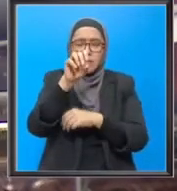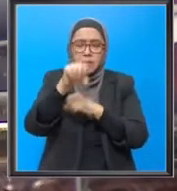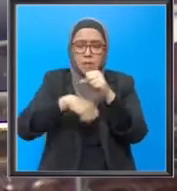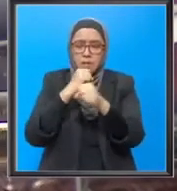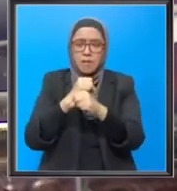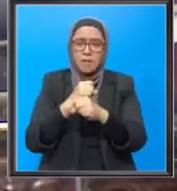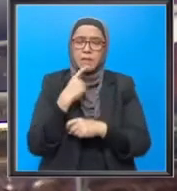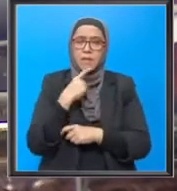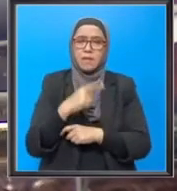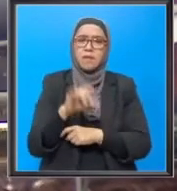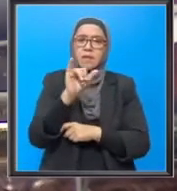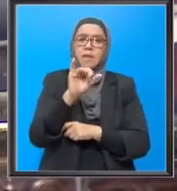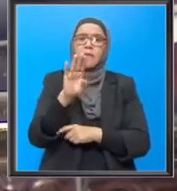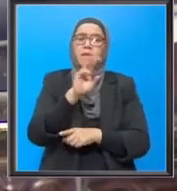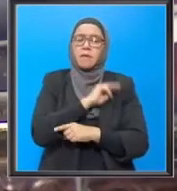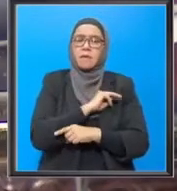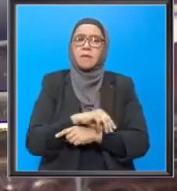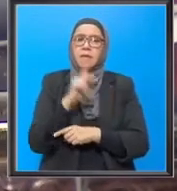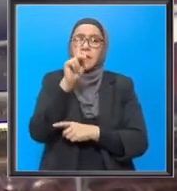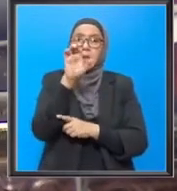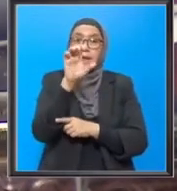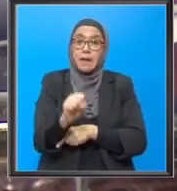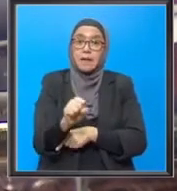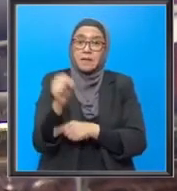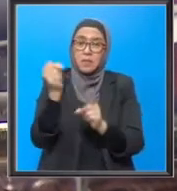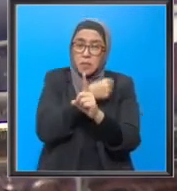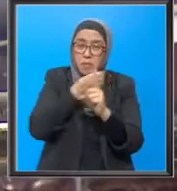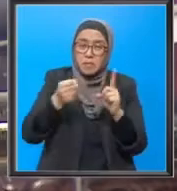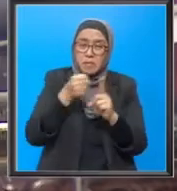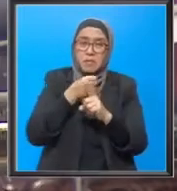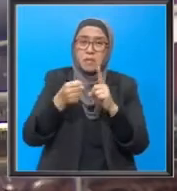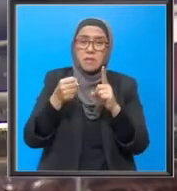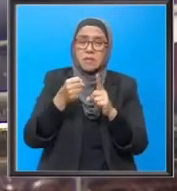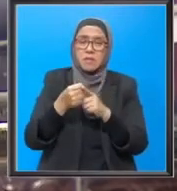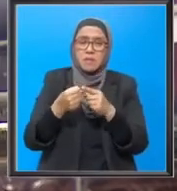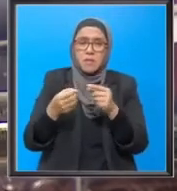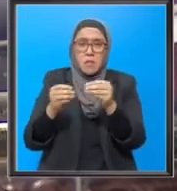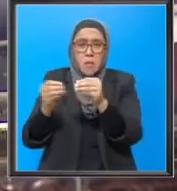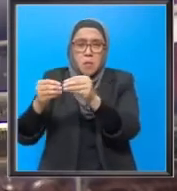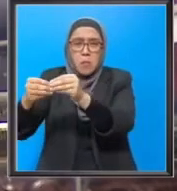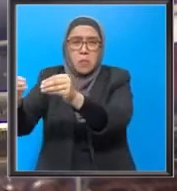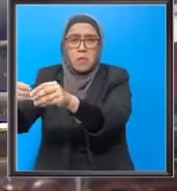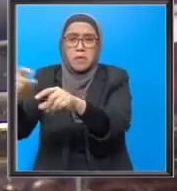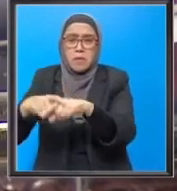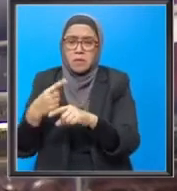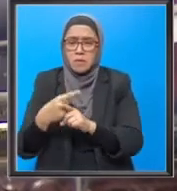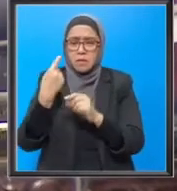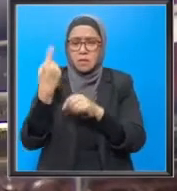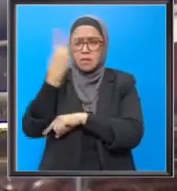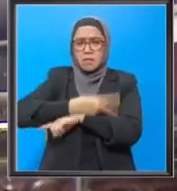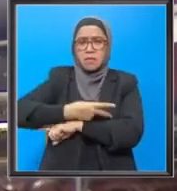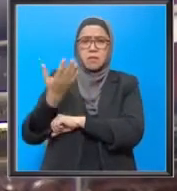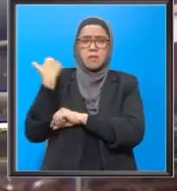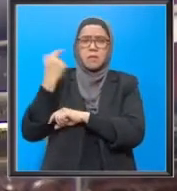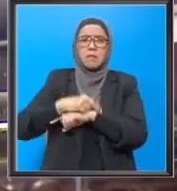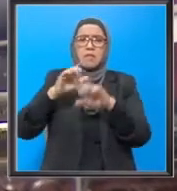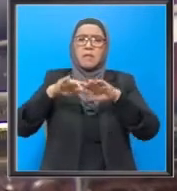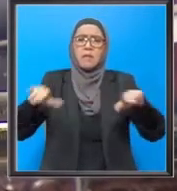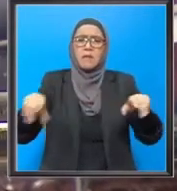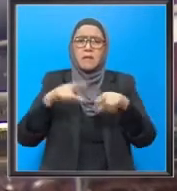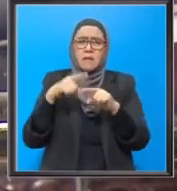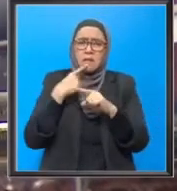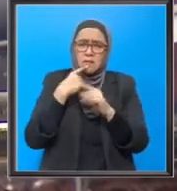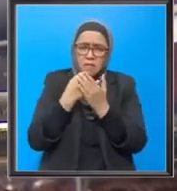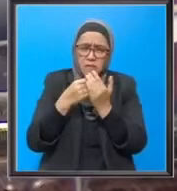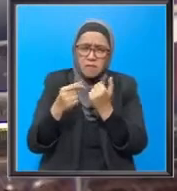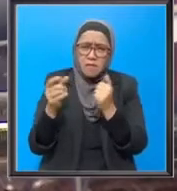kendaraan Semakin menjadi and menjadi dua D'Pas kanak-kanak satu tahun delapan bulan ditikam oleh Bapak sendiri Sejauh manakah